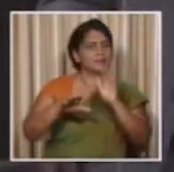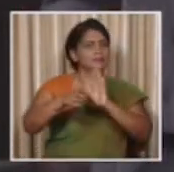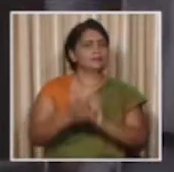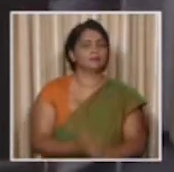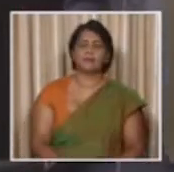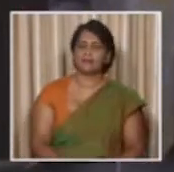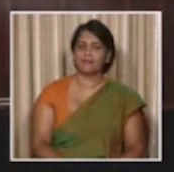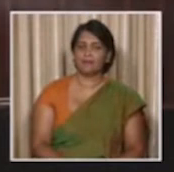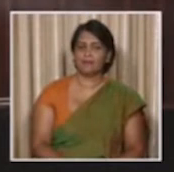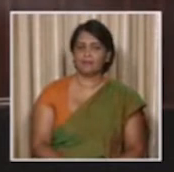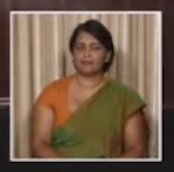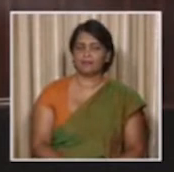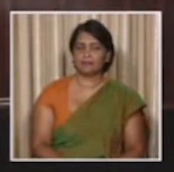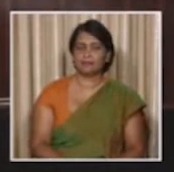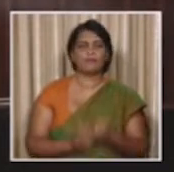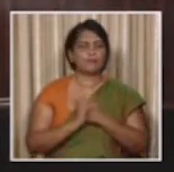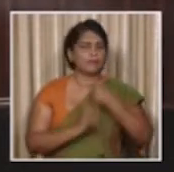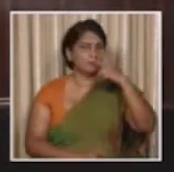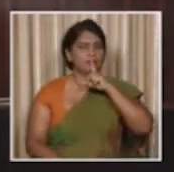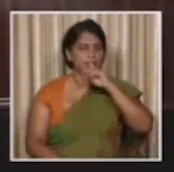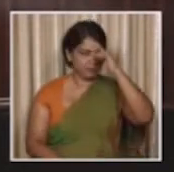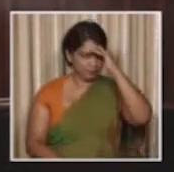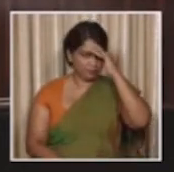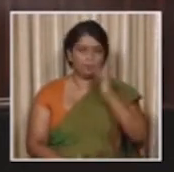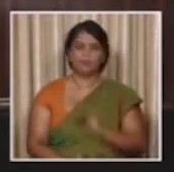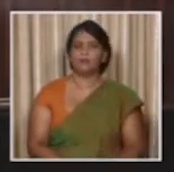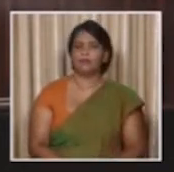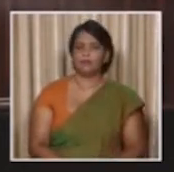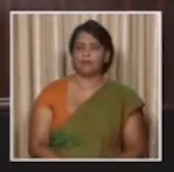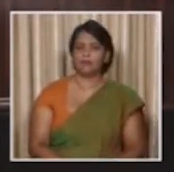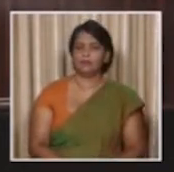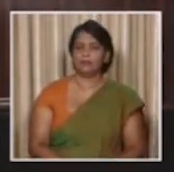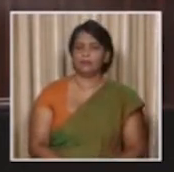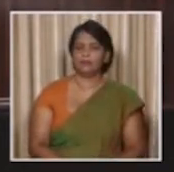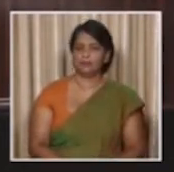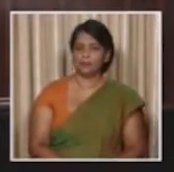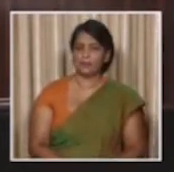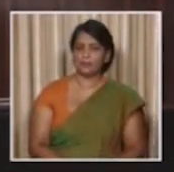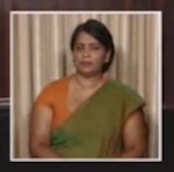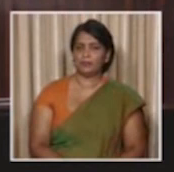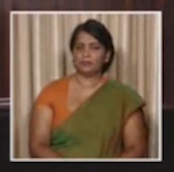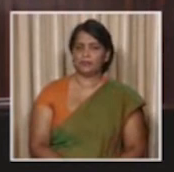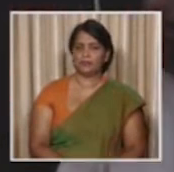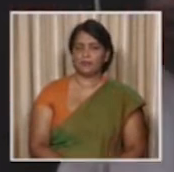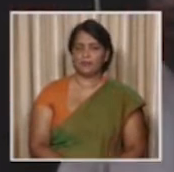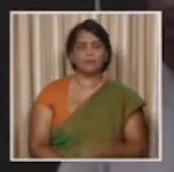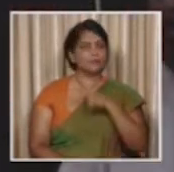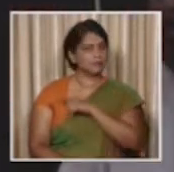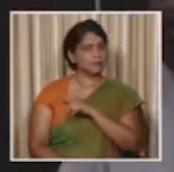කරමු ගරු නියෝජකත නායකතුමනි ගරු නියෝජකත නායකතුමනි මේ